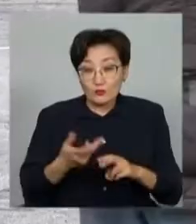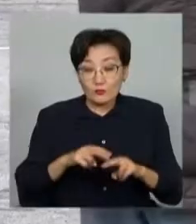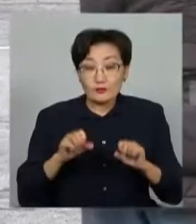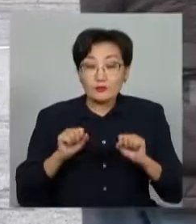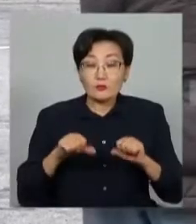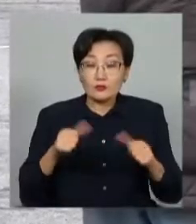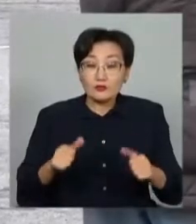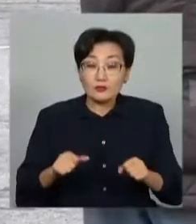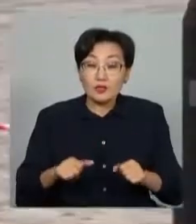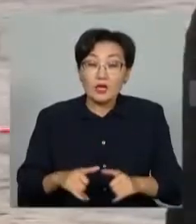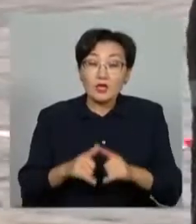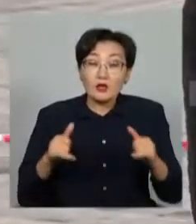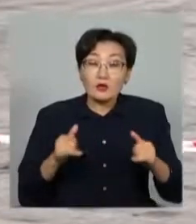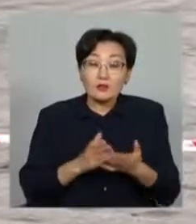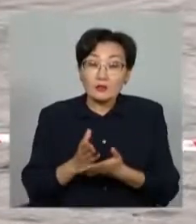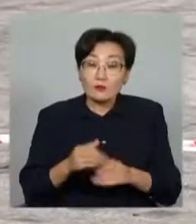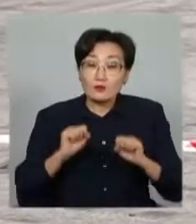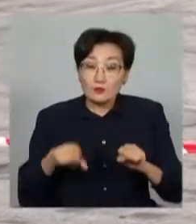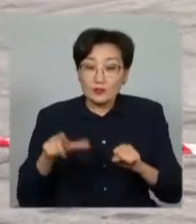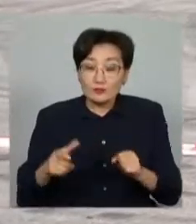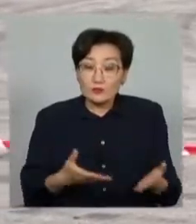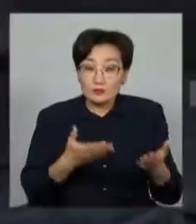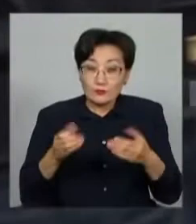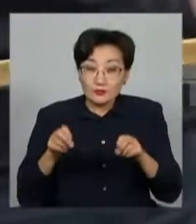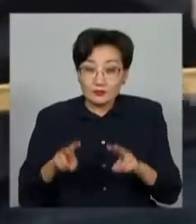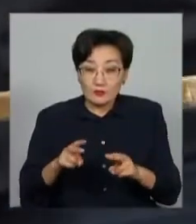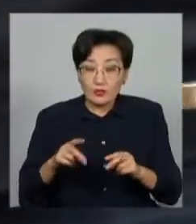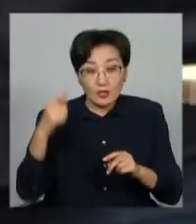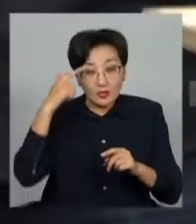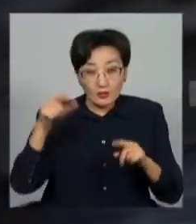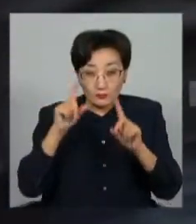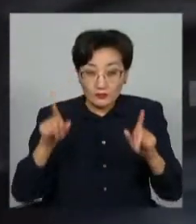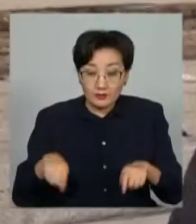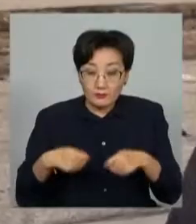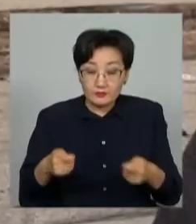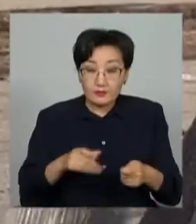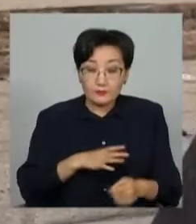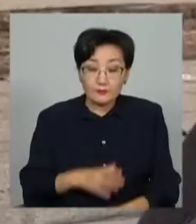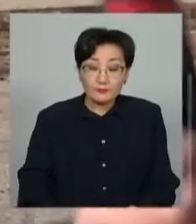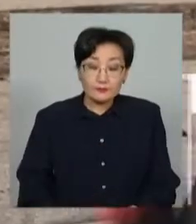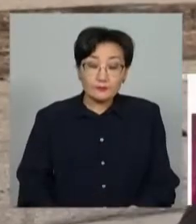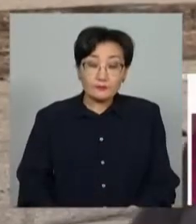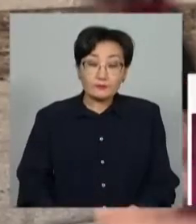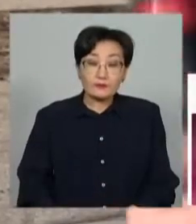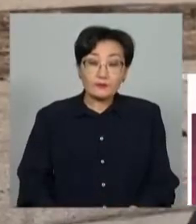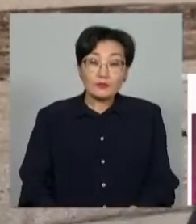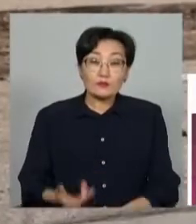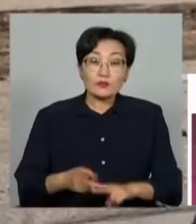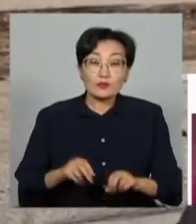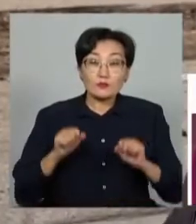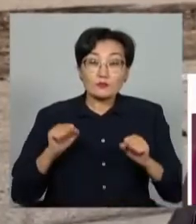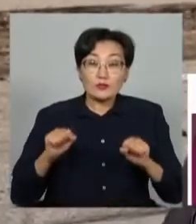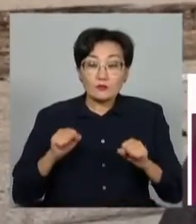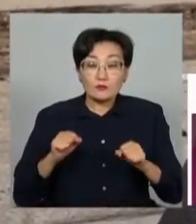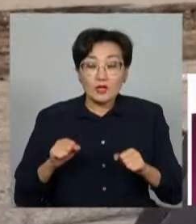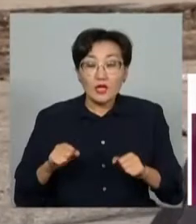спорттың дамуына үлес қосқан ардагер спортшыларды да шақырып арнайы грамоталармен марапаттады. Бұл спорт жастар арасында жақсы дамып келе